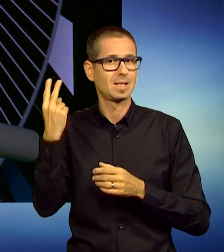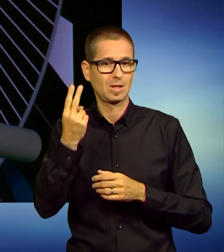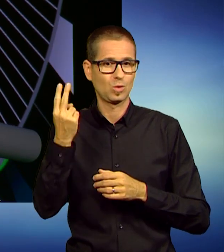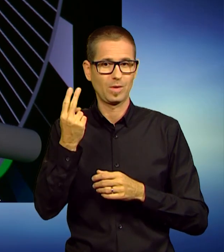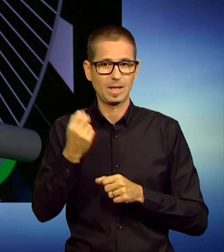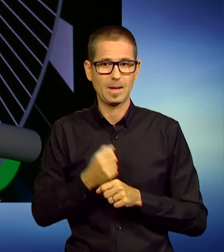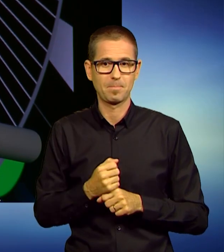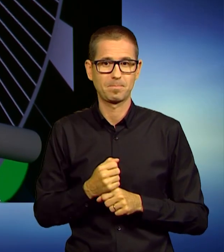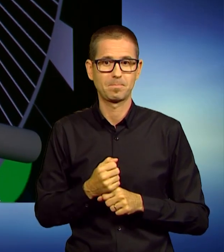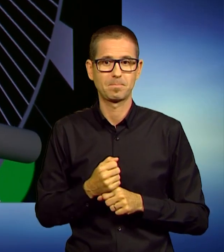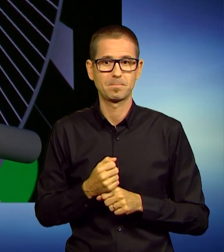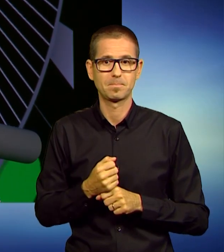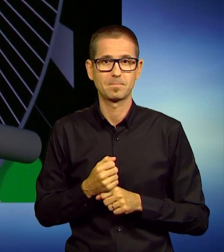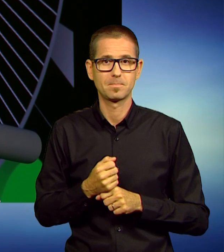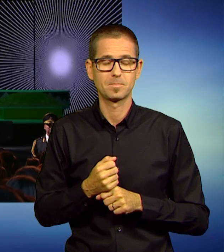Slovenije.